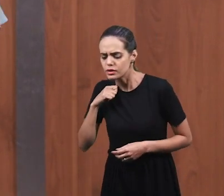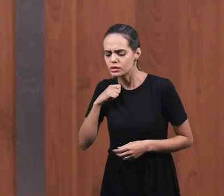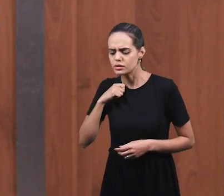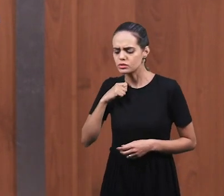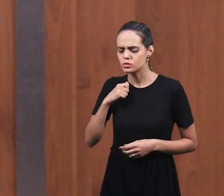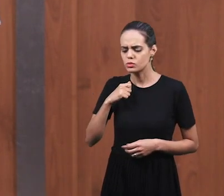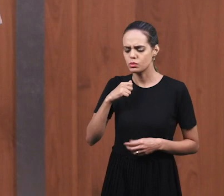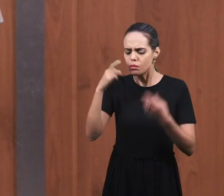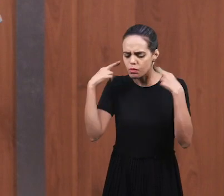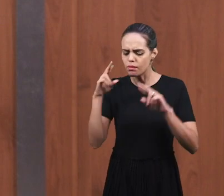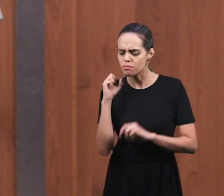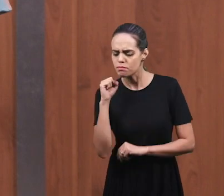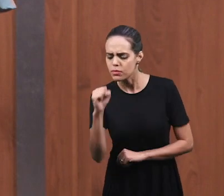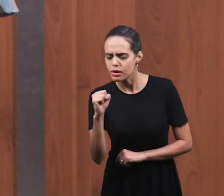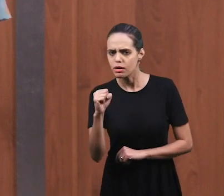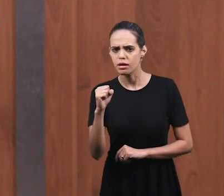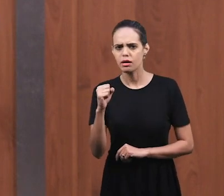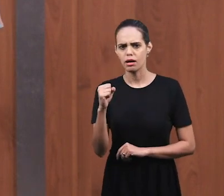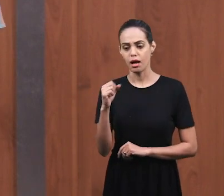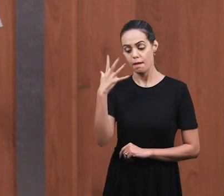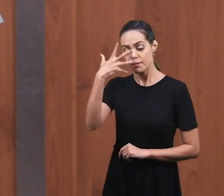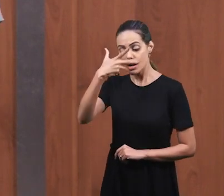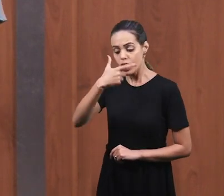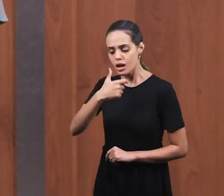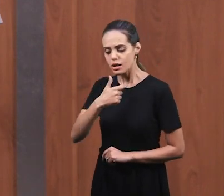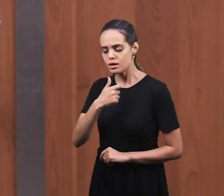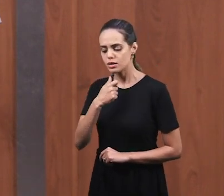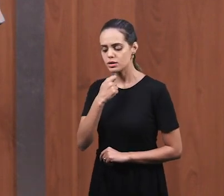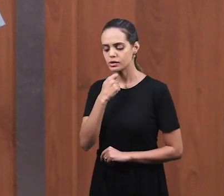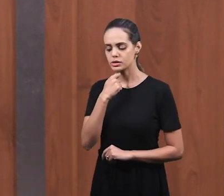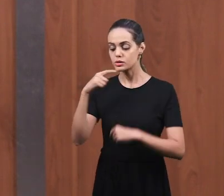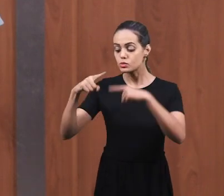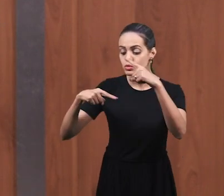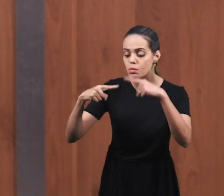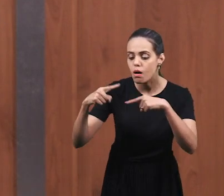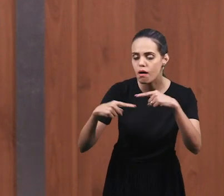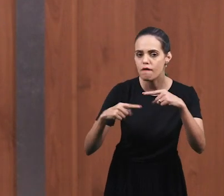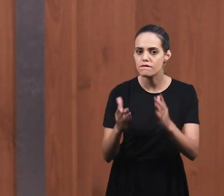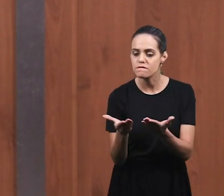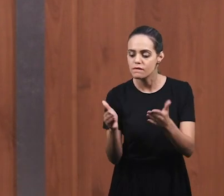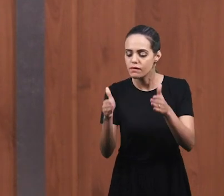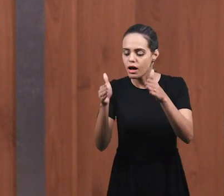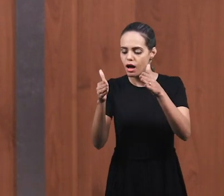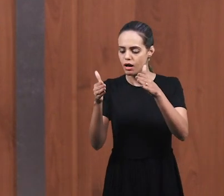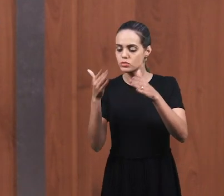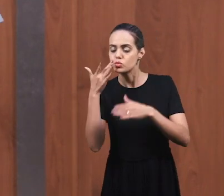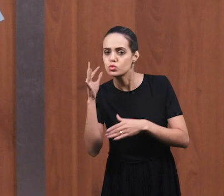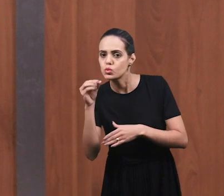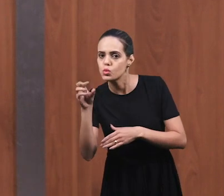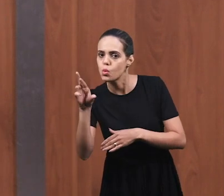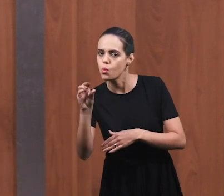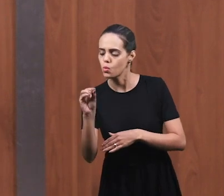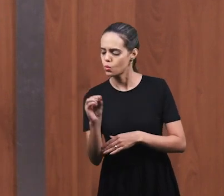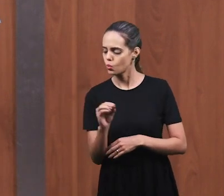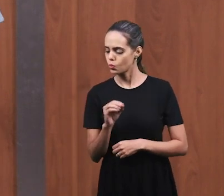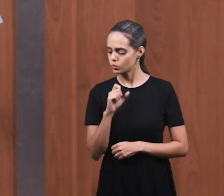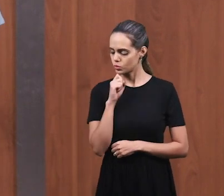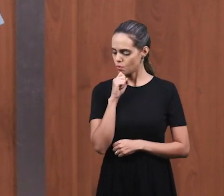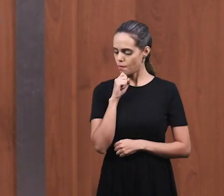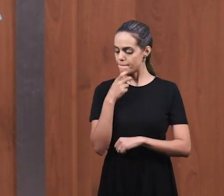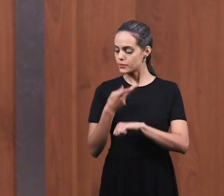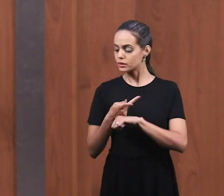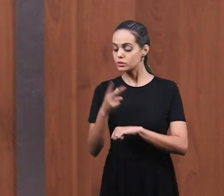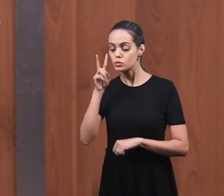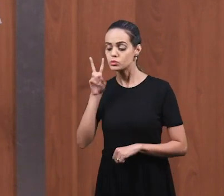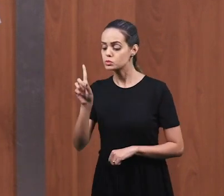moment quand les sacrificateurs se lavaient dans l'évier en bronze. Elle n'avait pas la notion des ustensiles,